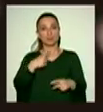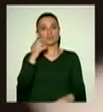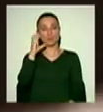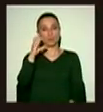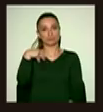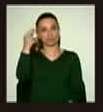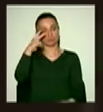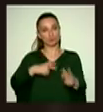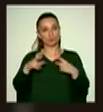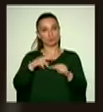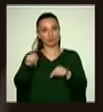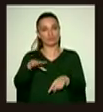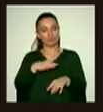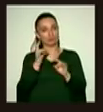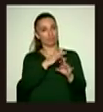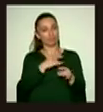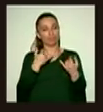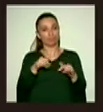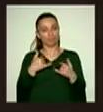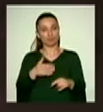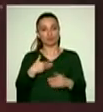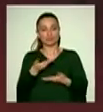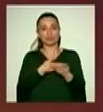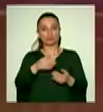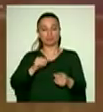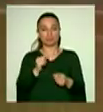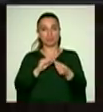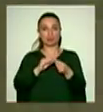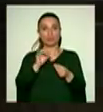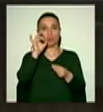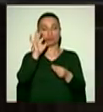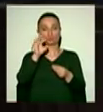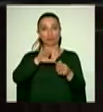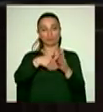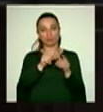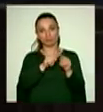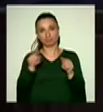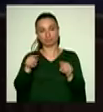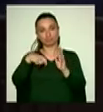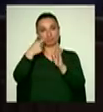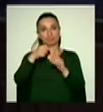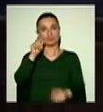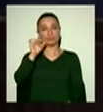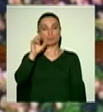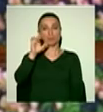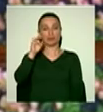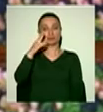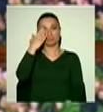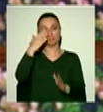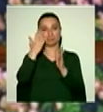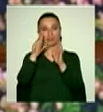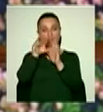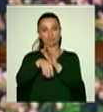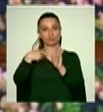სტუდენტი ვიყავი. ჩვენ საერთო მეგობართან ერთად ოქტომბრიდან მიღებდნენ თემურ ბაბლუანის ფილმში. თემურა ბაბლუანი ს ოქტომბრის